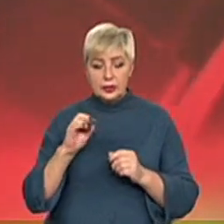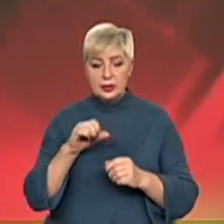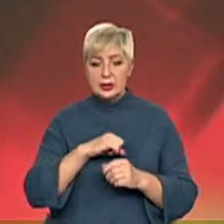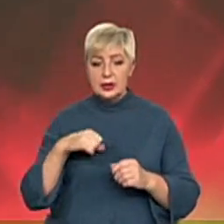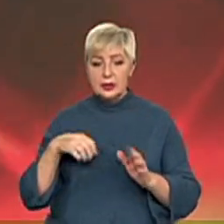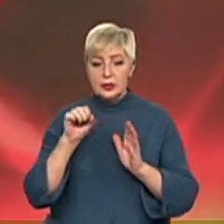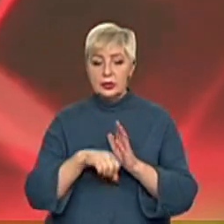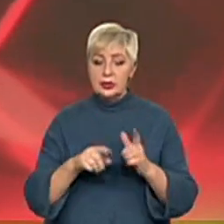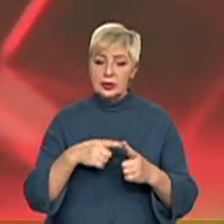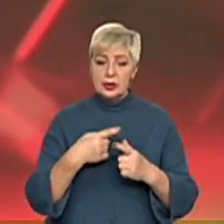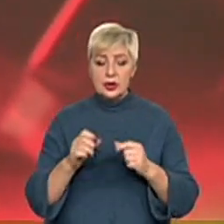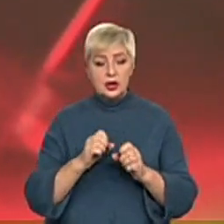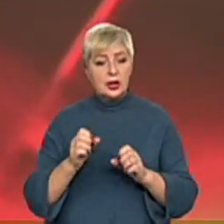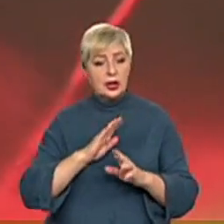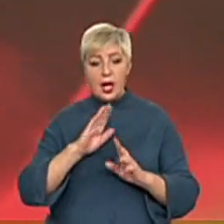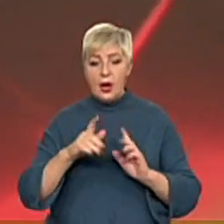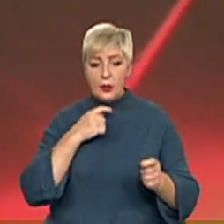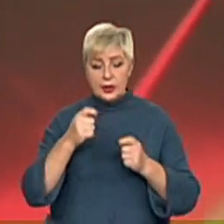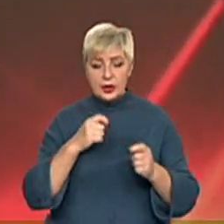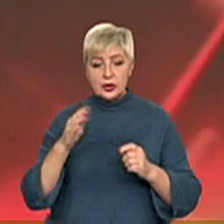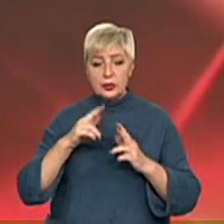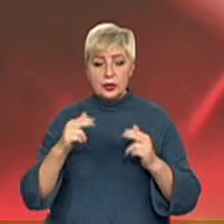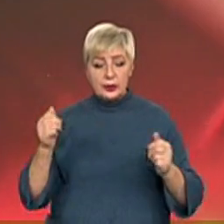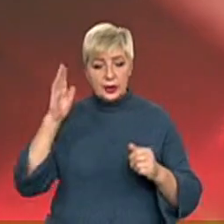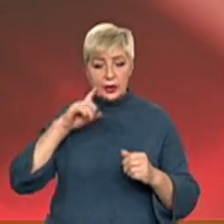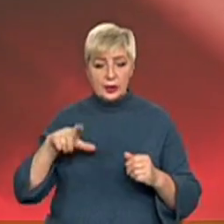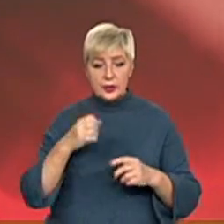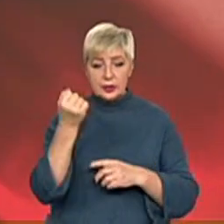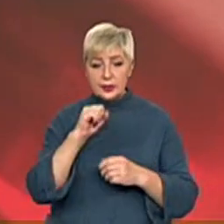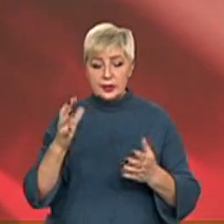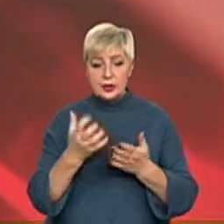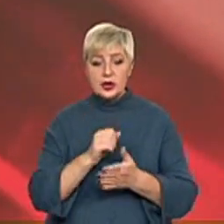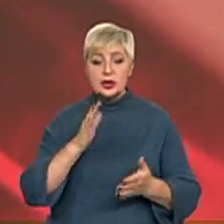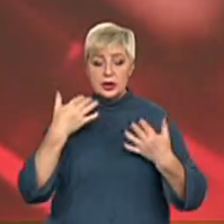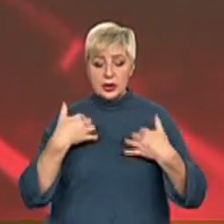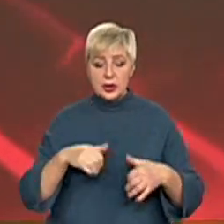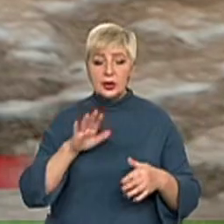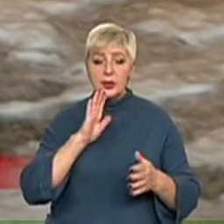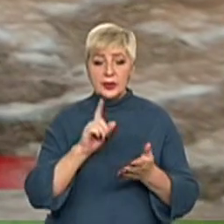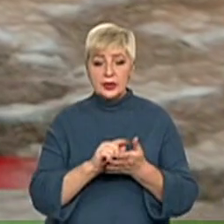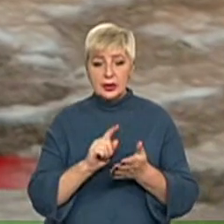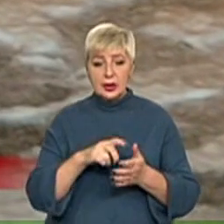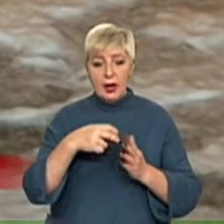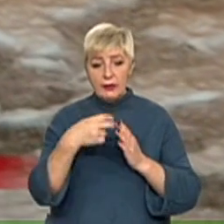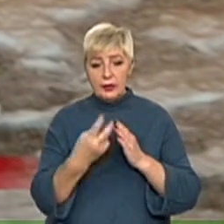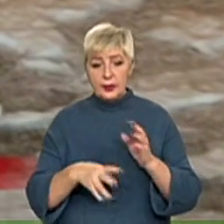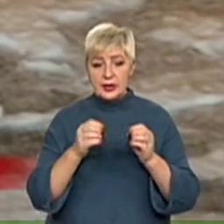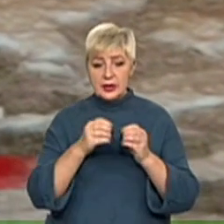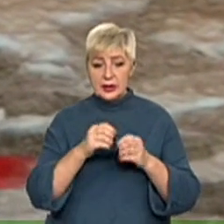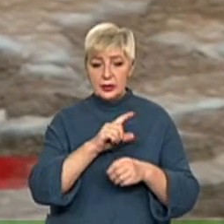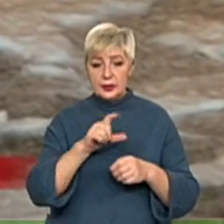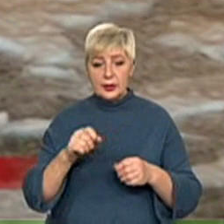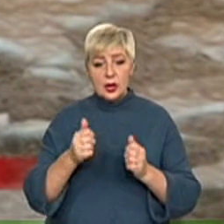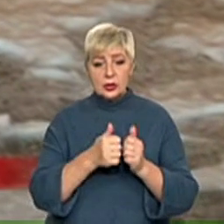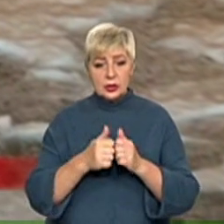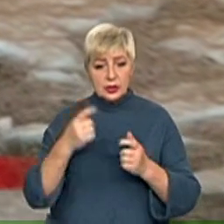Самогубство чи необережність? У Дніпрі на набережній Перемоги знайшли тіло пенсіонерки. Вона випала з 10-го поверху. Сусіди повідомили поліції,